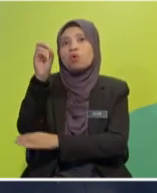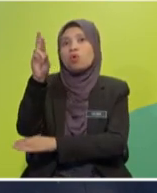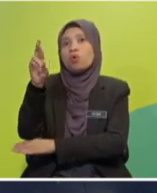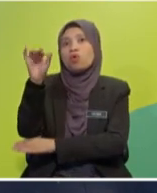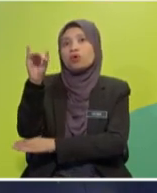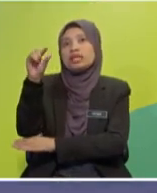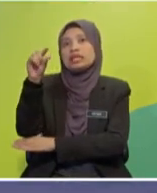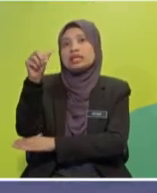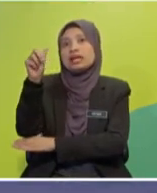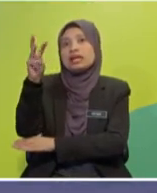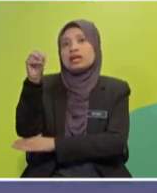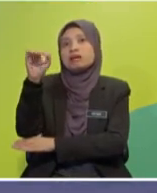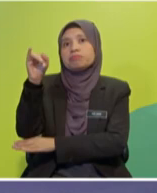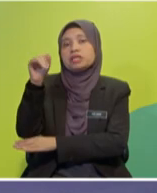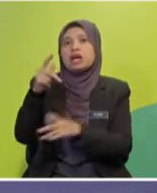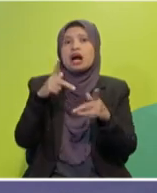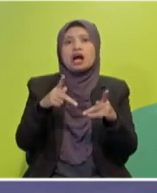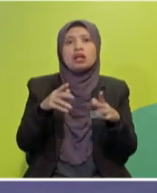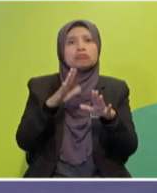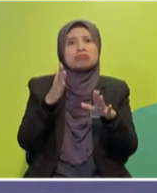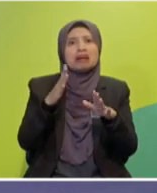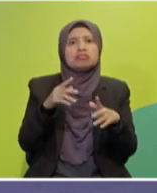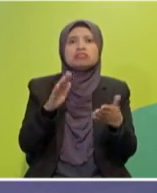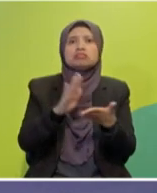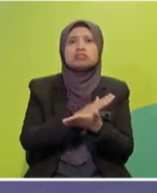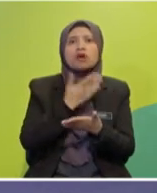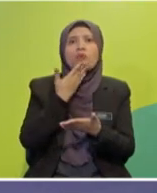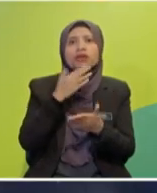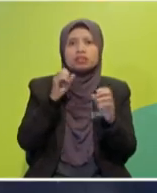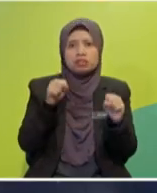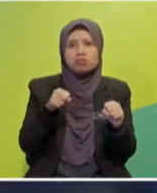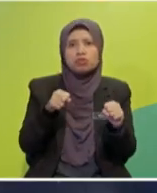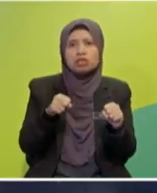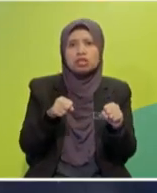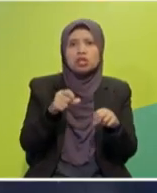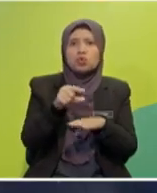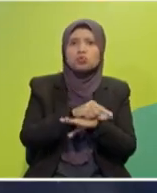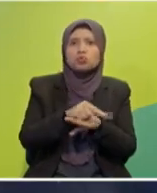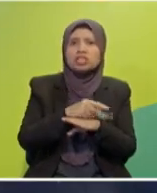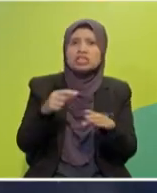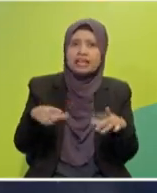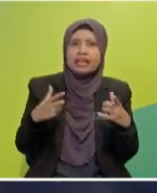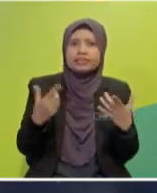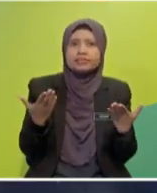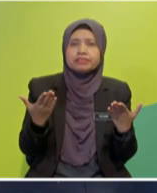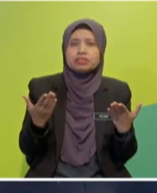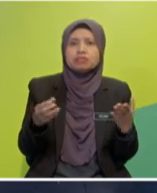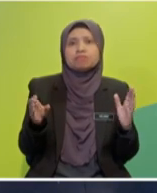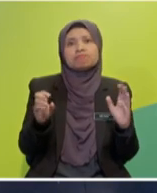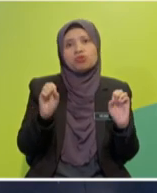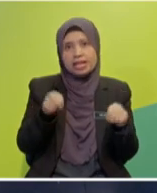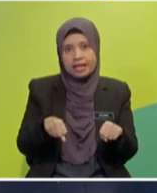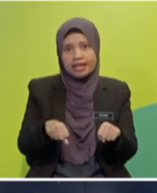okay? Cikgu, kalau tak ada kertas warna, kita boleh guna bahan lain ke? Boleh. Kita boleh menggunakan surat khabar